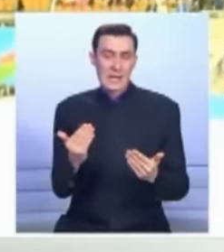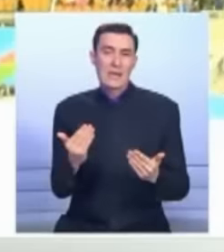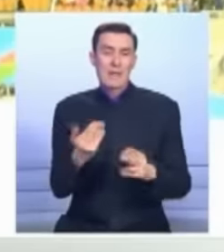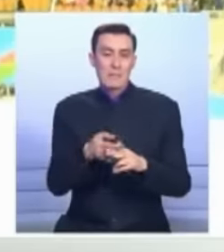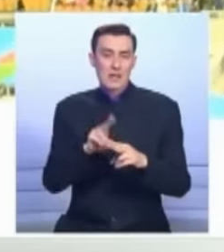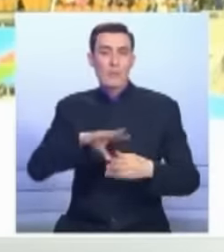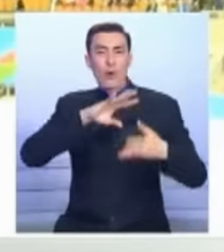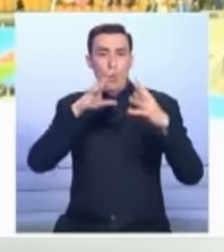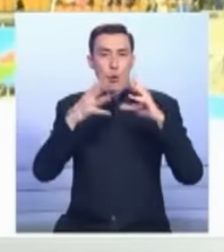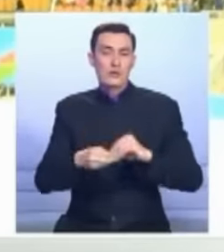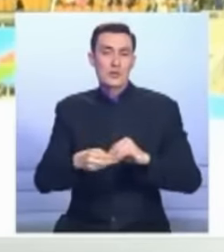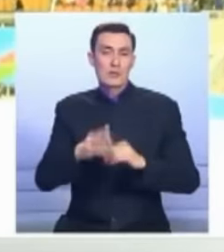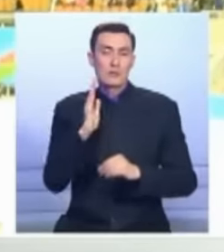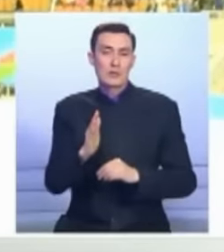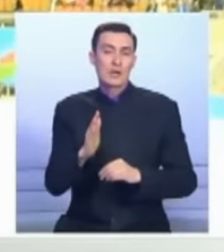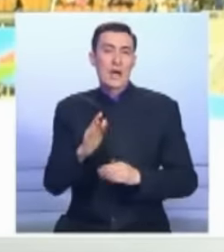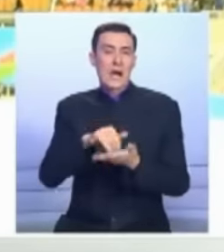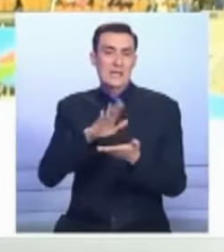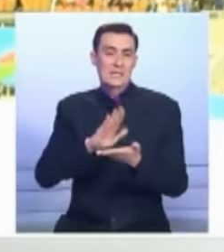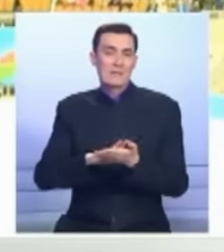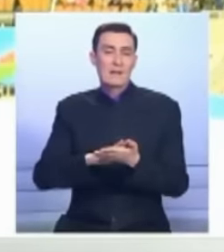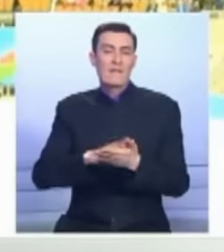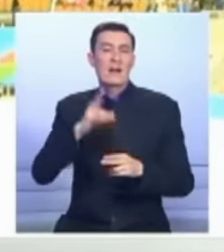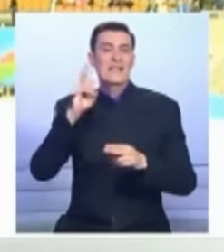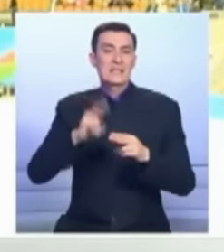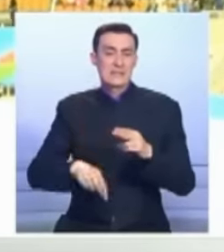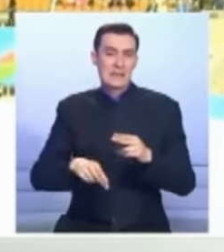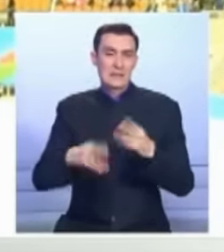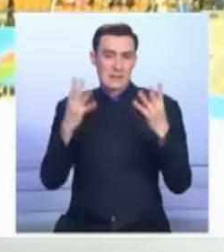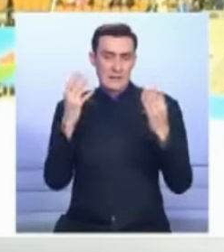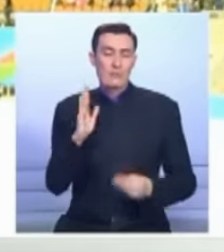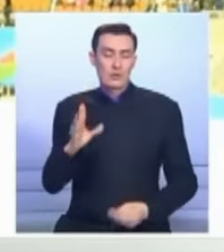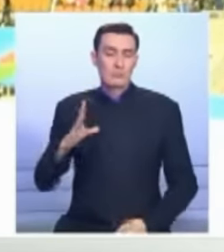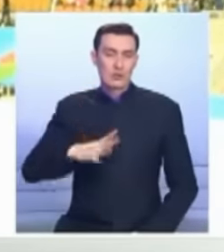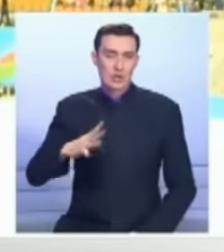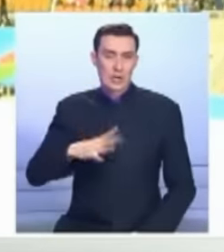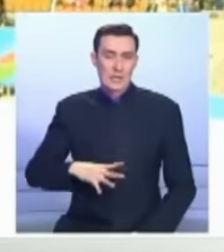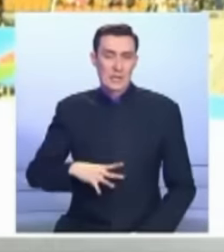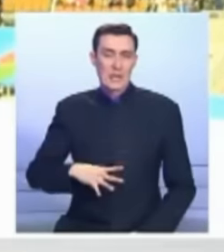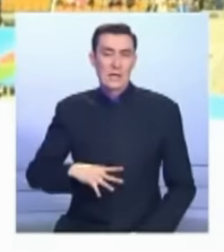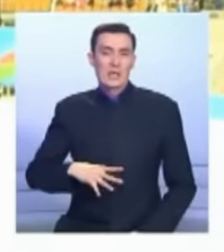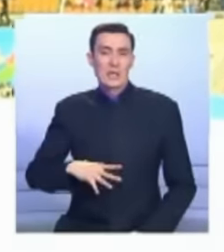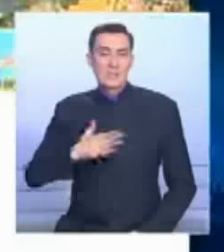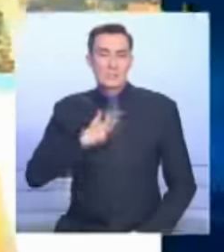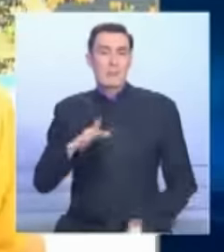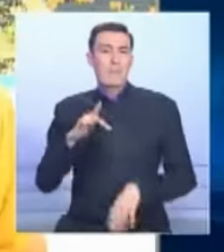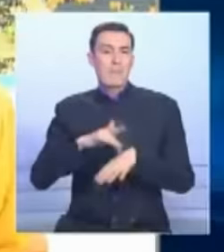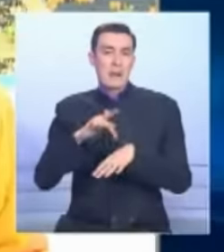общие результаты можно будет оценить только к концу соревнований. Так что будем ждать вердикта судей и болеть за